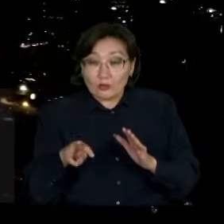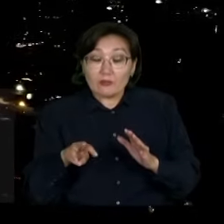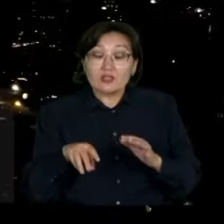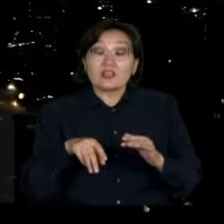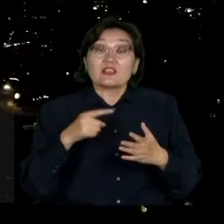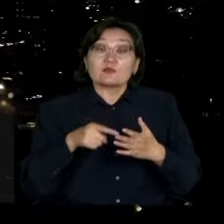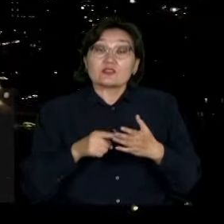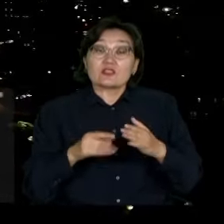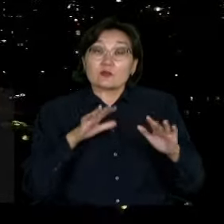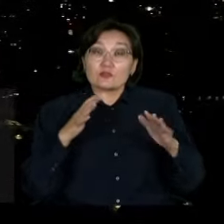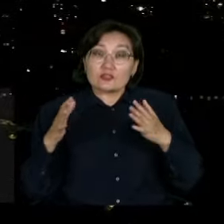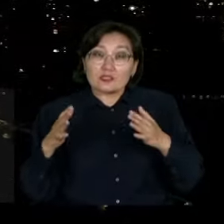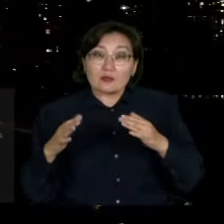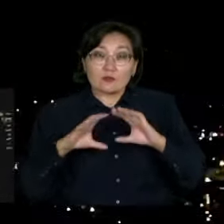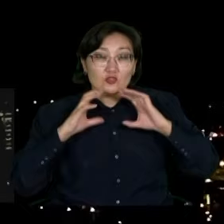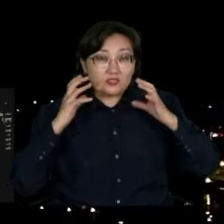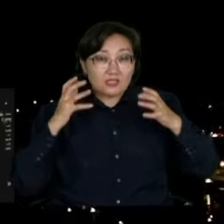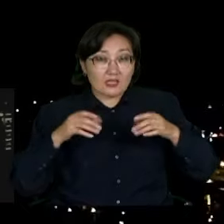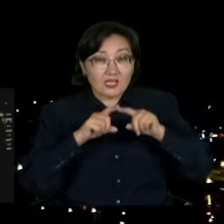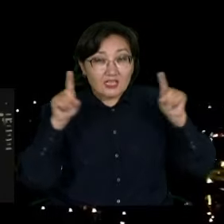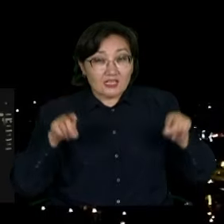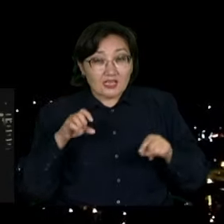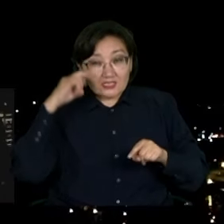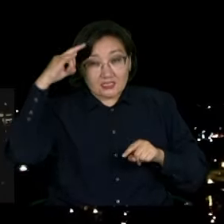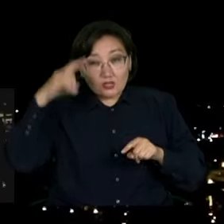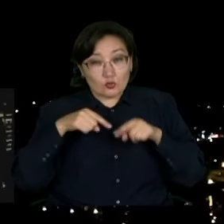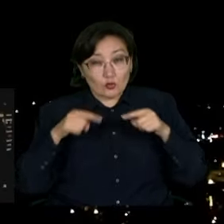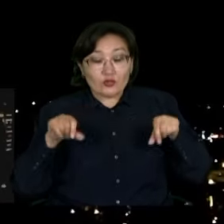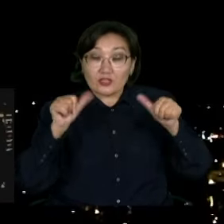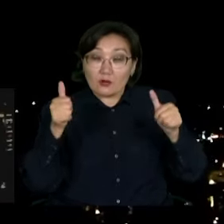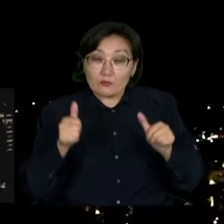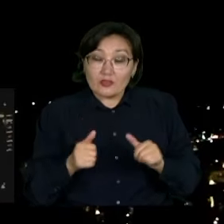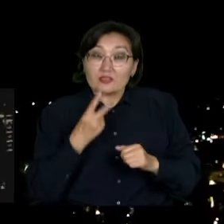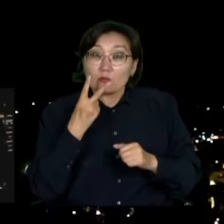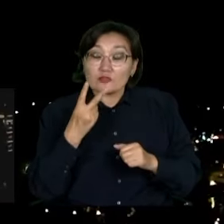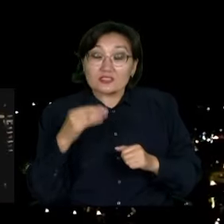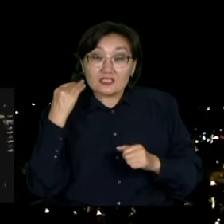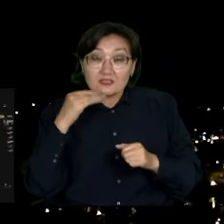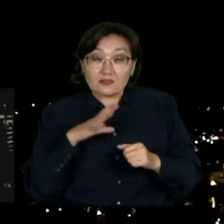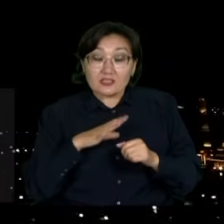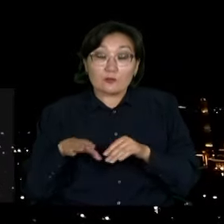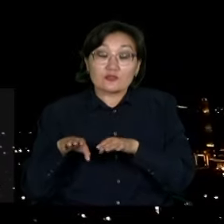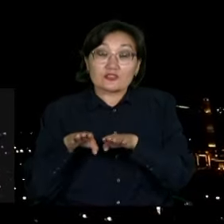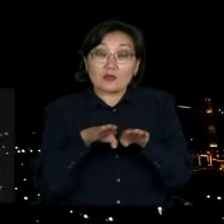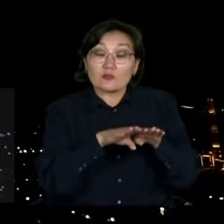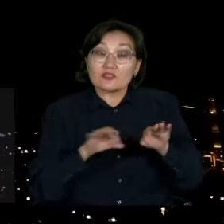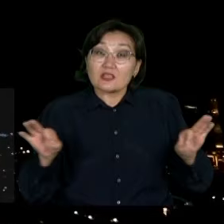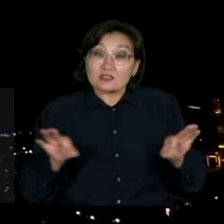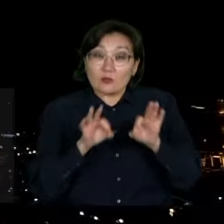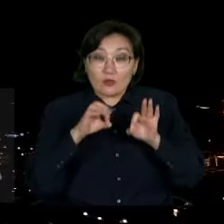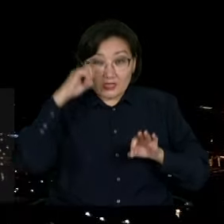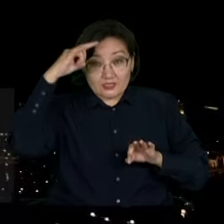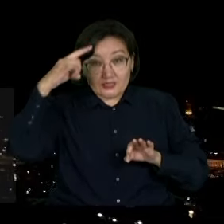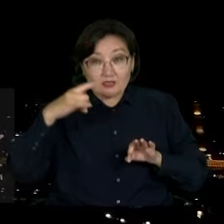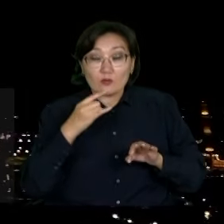городом светящиеся образы планет, карты Казахстана и других символов. Все визуальные эффекты были синхронизированы с музыкой казахских